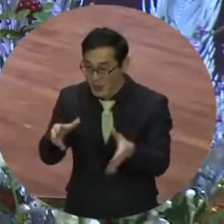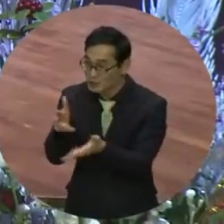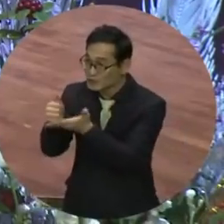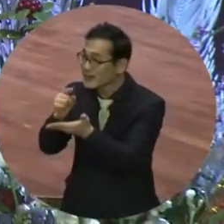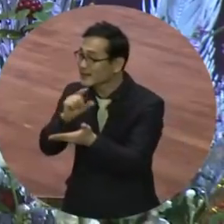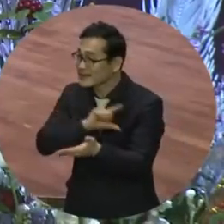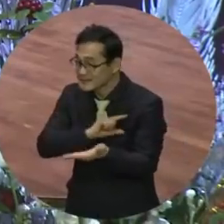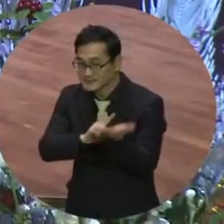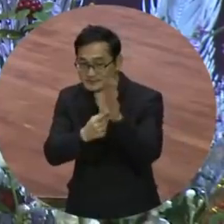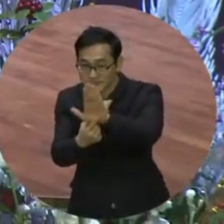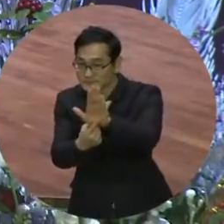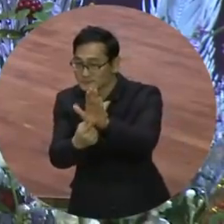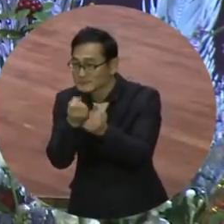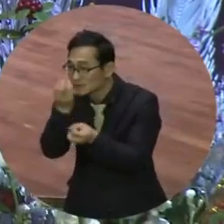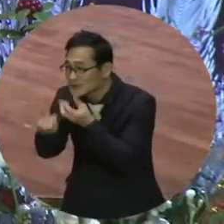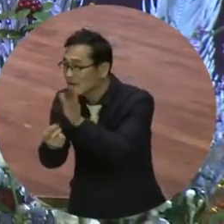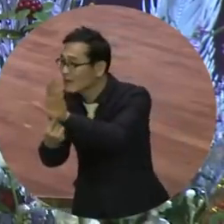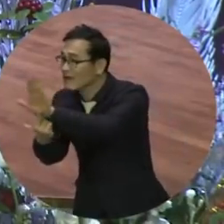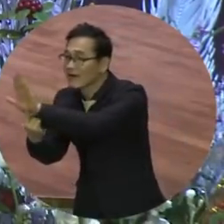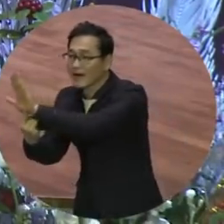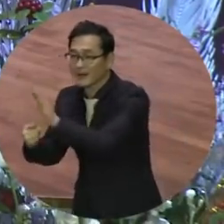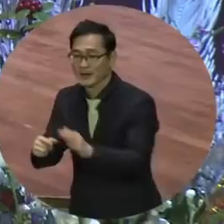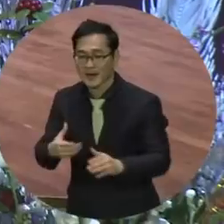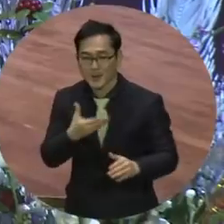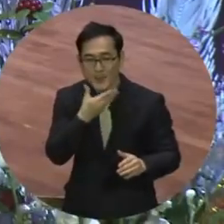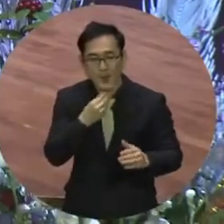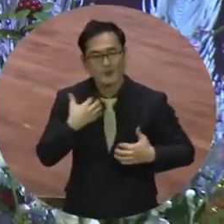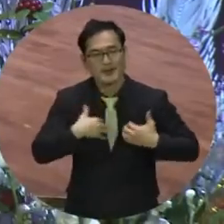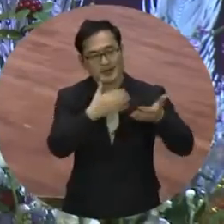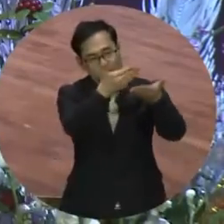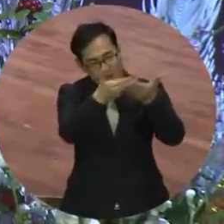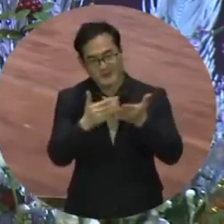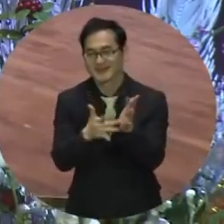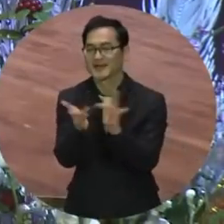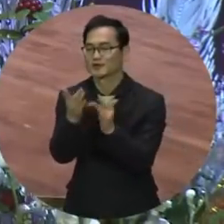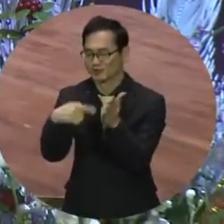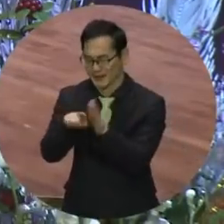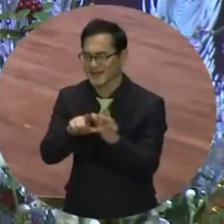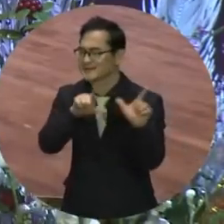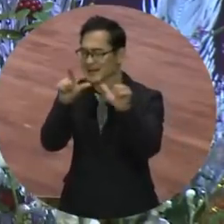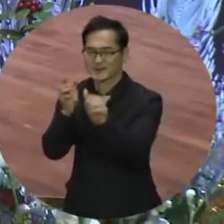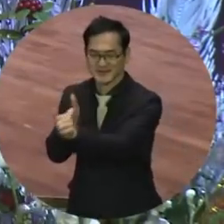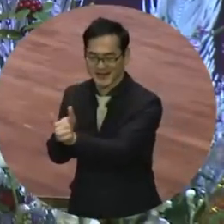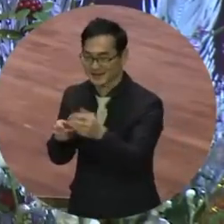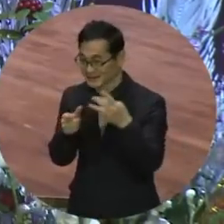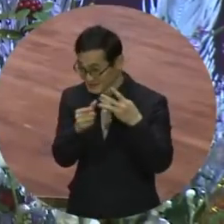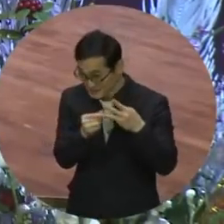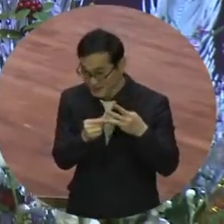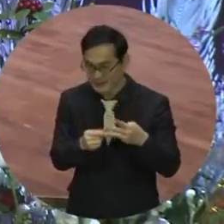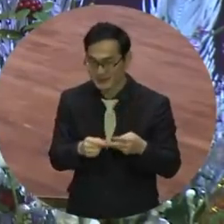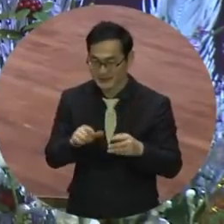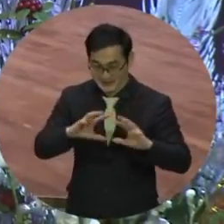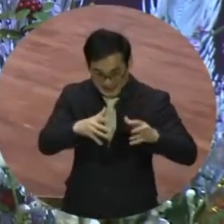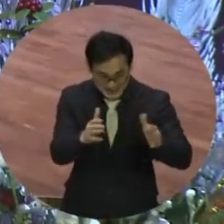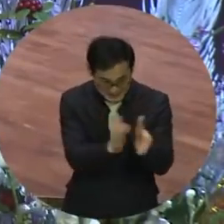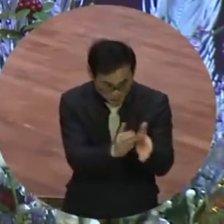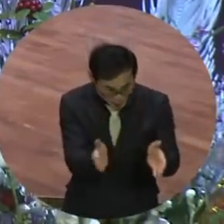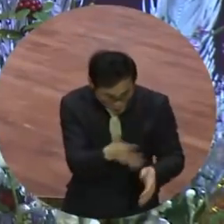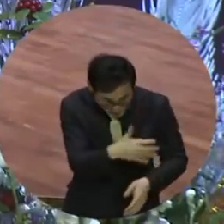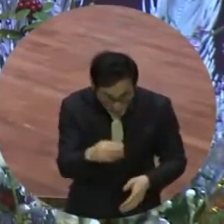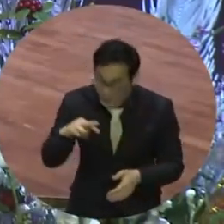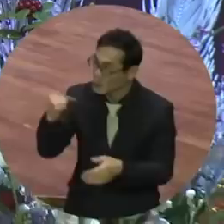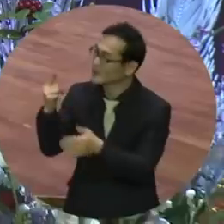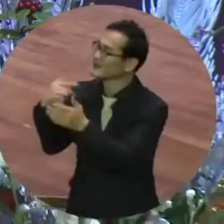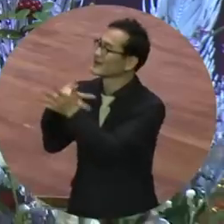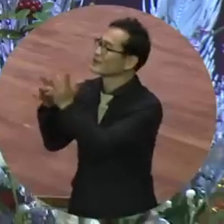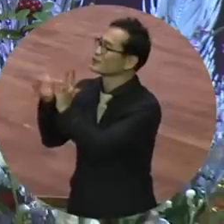전파하면서 무한한 복락 주시는 예수를 위해 삽시다. 3절, 이 세상 친구 없어도 예수는 나의 친구니 불의한 일을